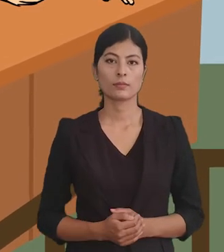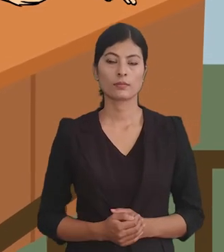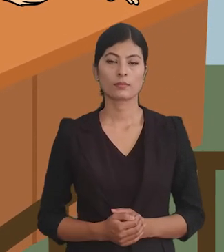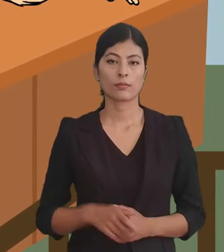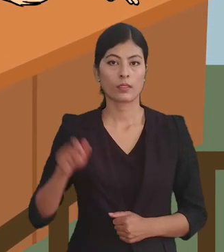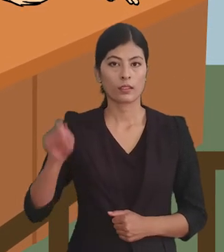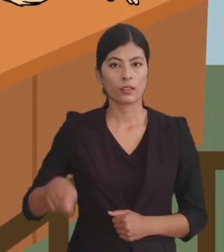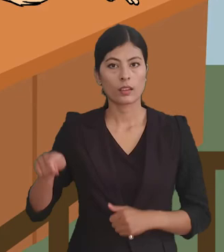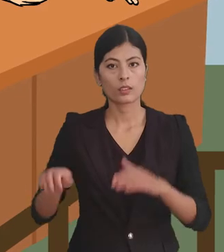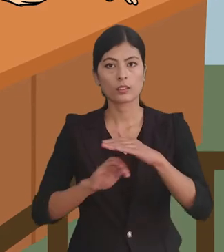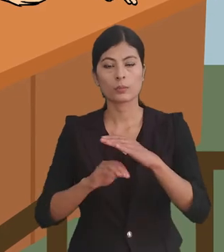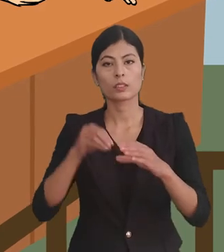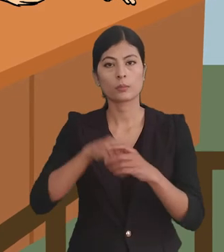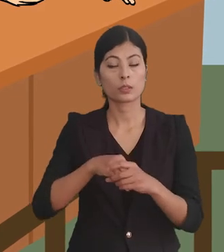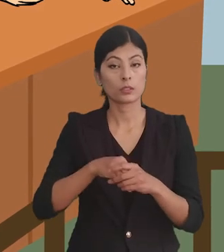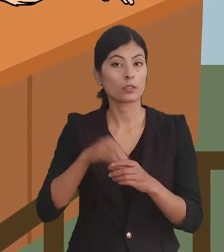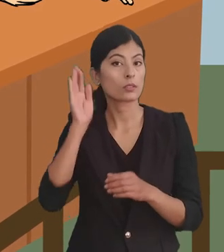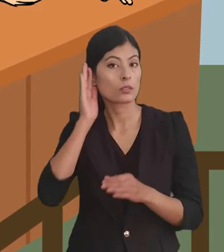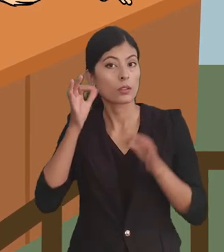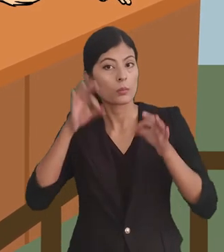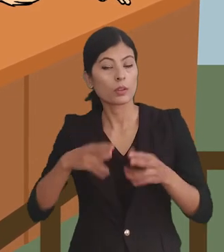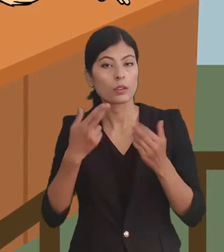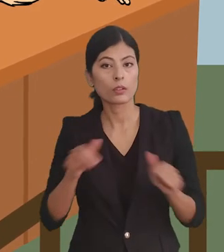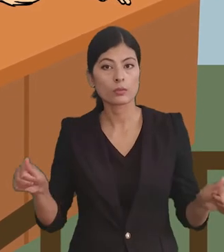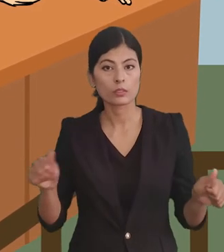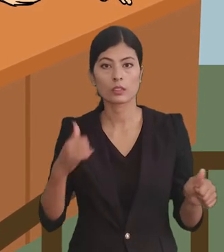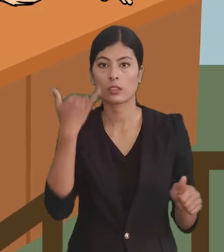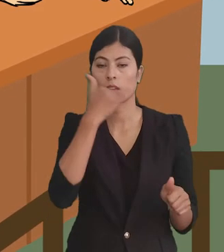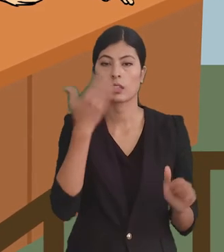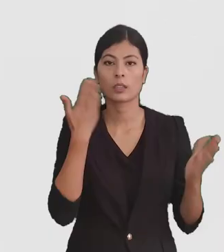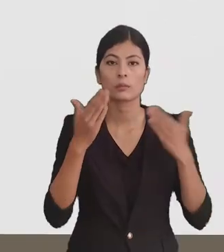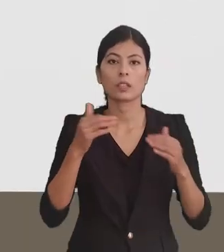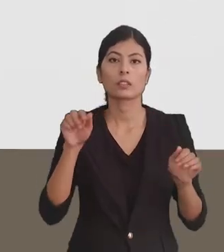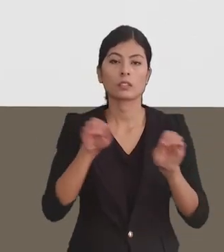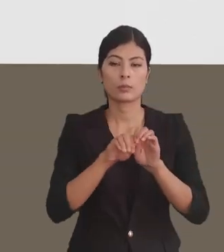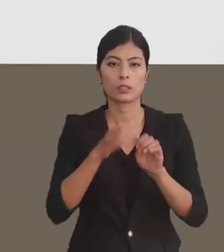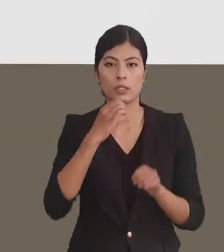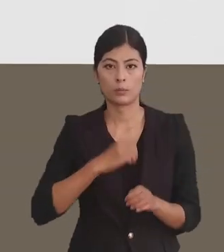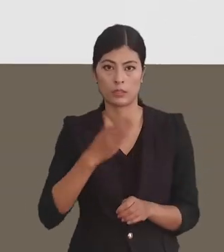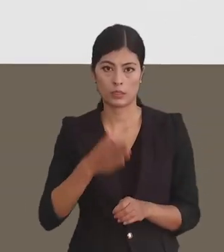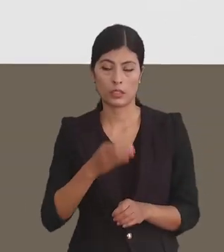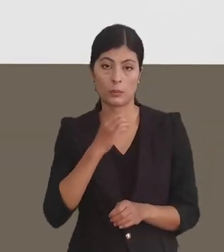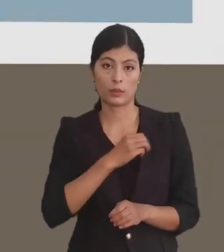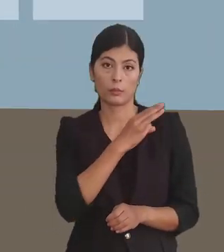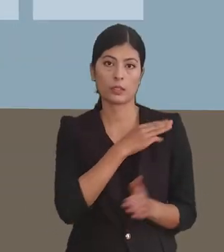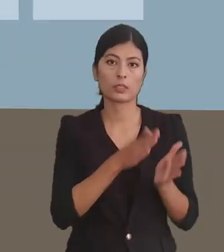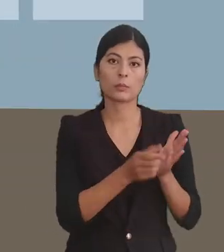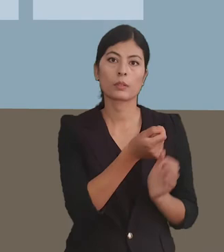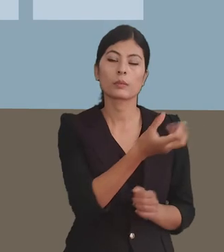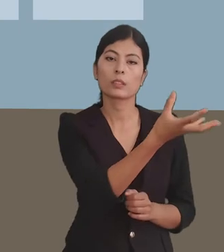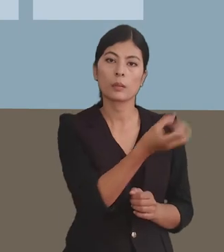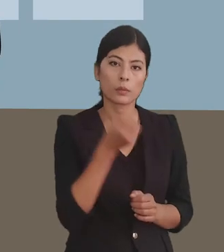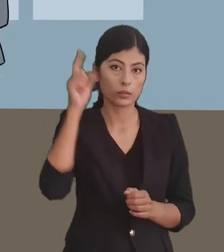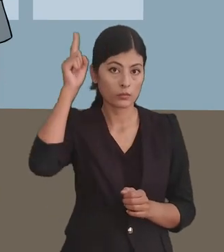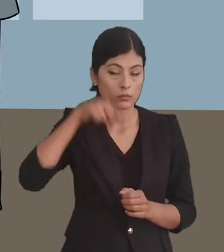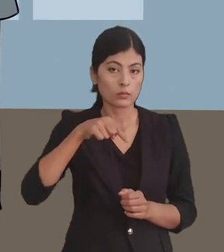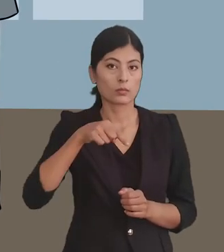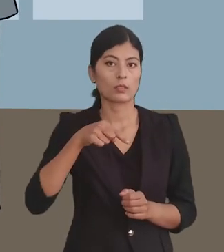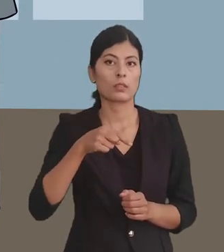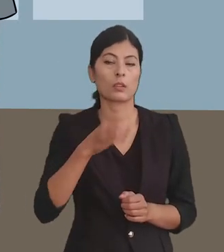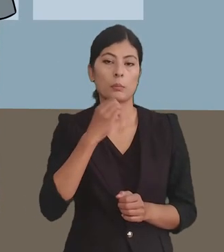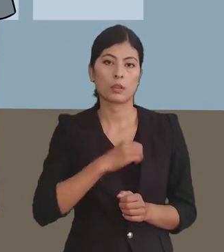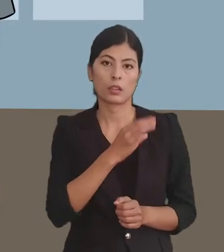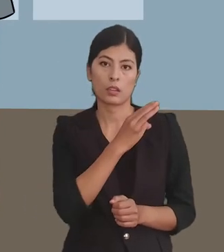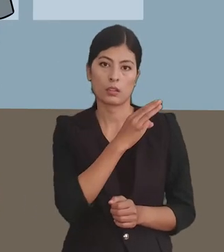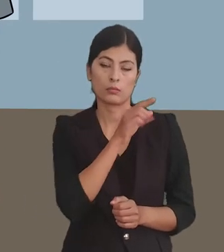न्यायिक समितिमा सुनवाई भएको लैङ्गिक हिंसा सम्बन्धी मुद्दाको पीडितले पीडकबाट प्राप्त गर्नुपर्ने क्षतिपूर्ति पीडकको कुनै